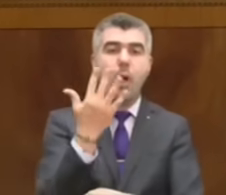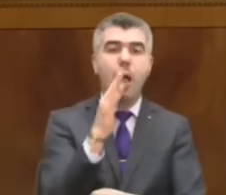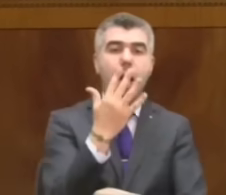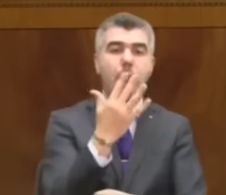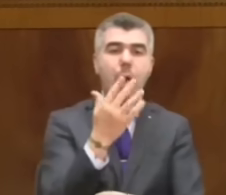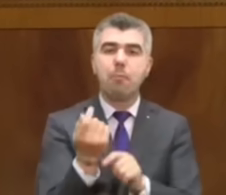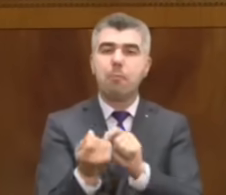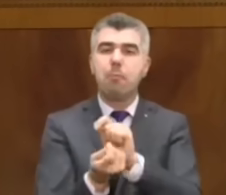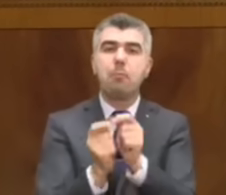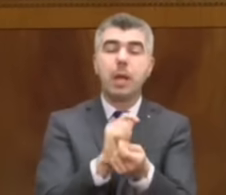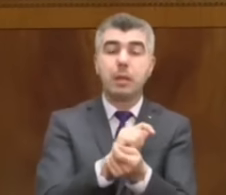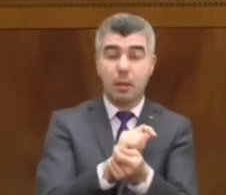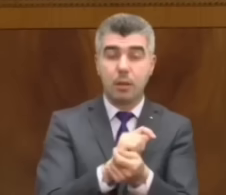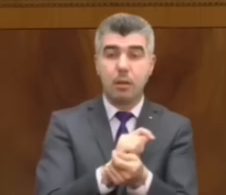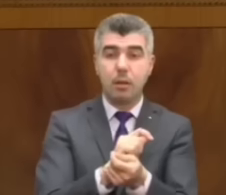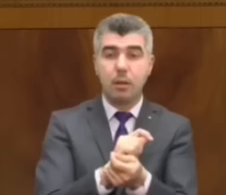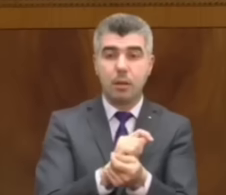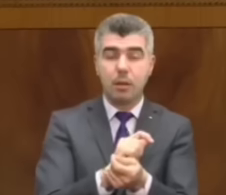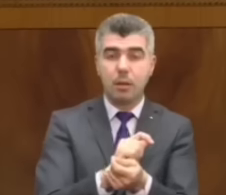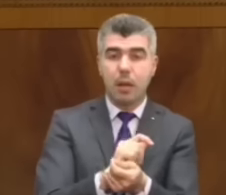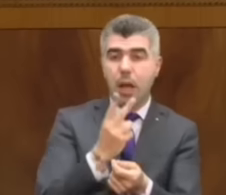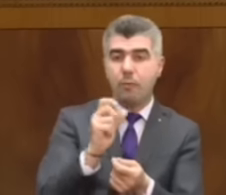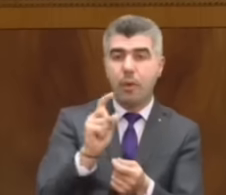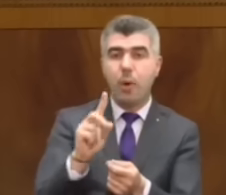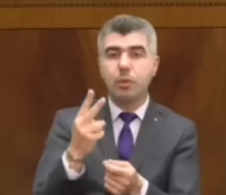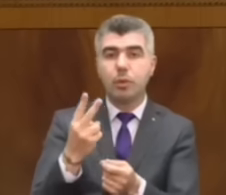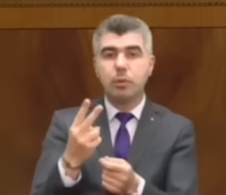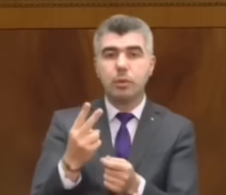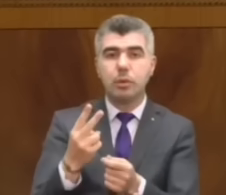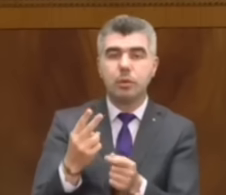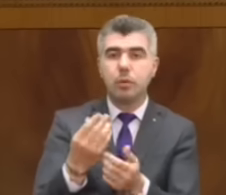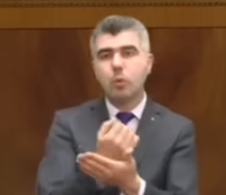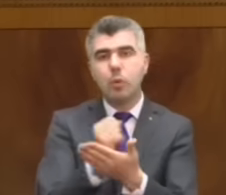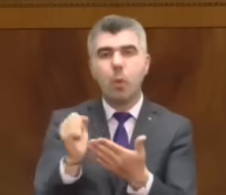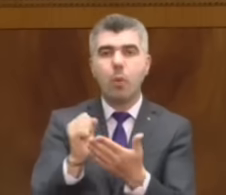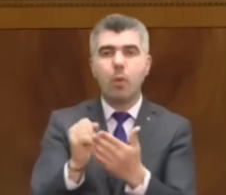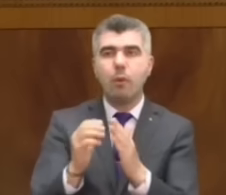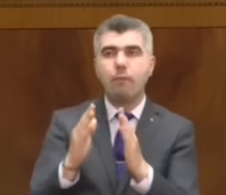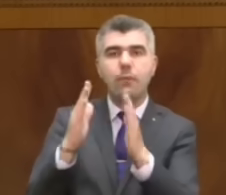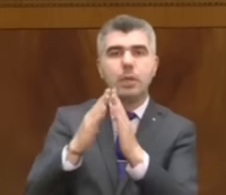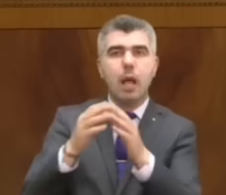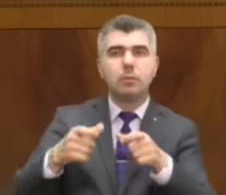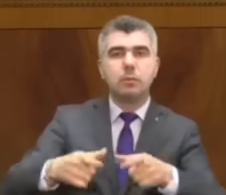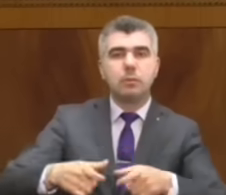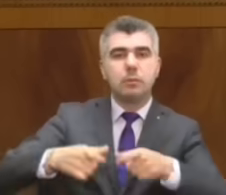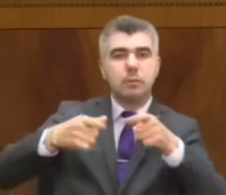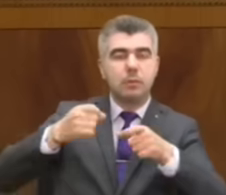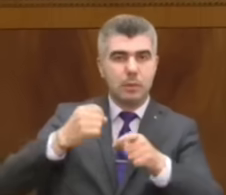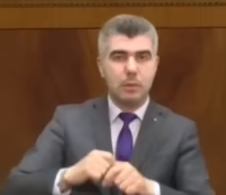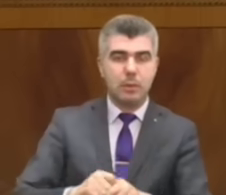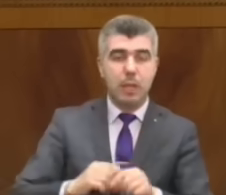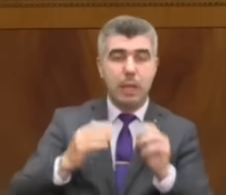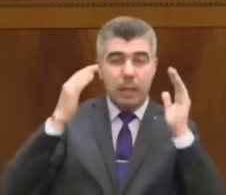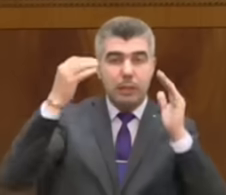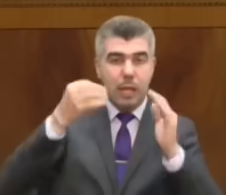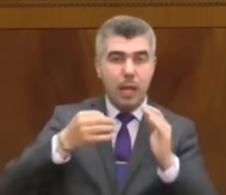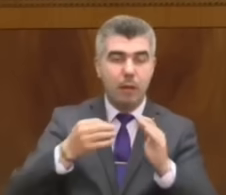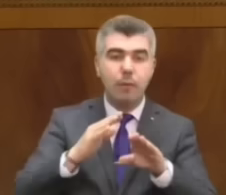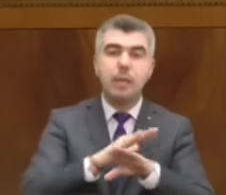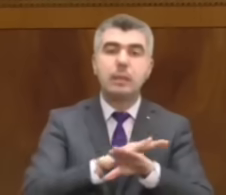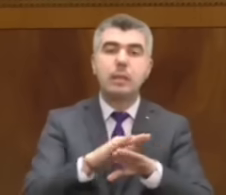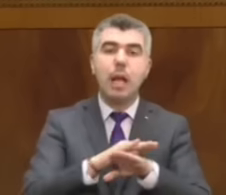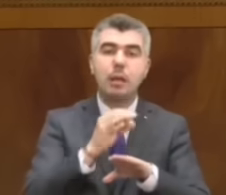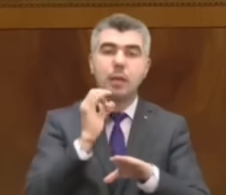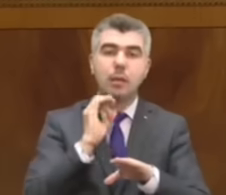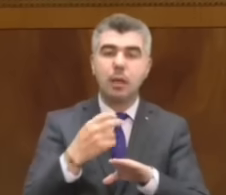بداية القرن 21 إلى تجزئات سكنية مشوهة. فالثقافة السياسية السائدة هي الاغتناء